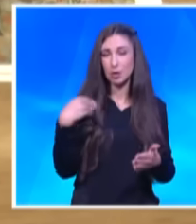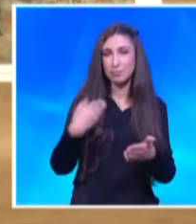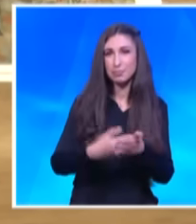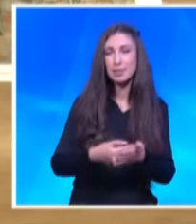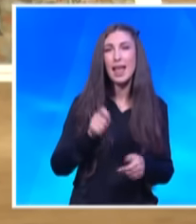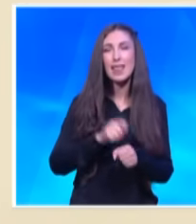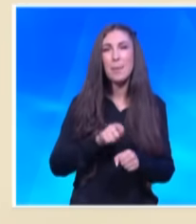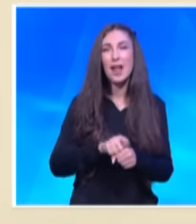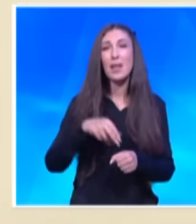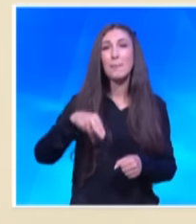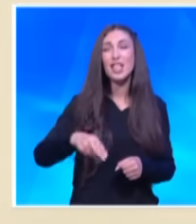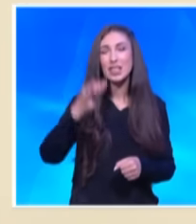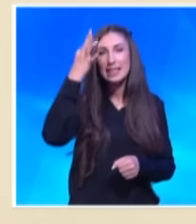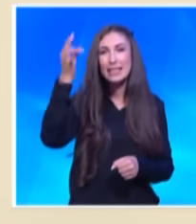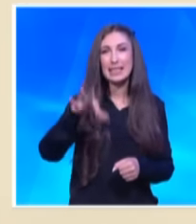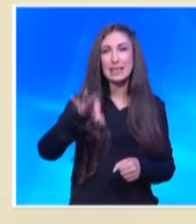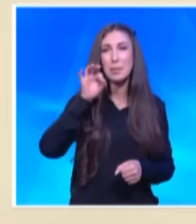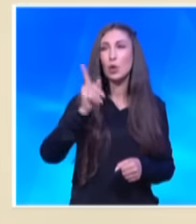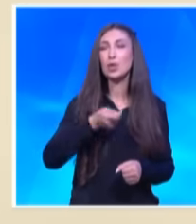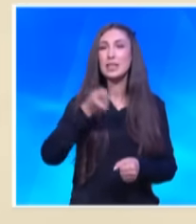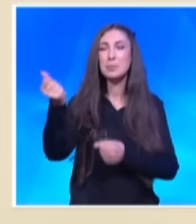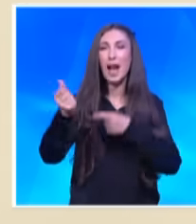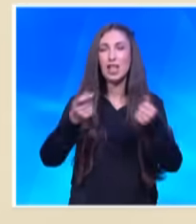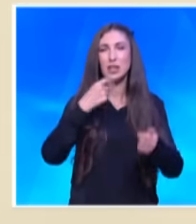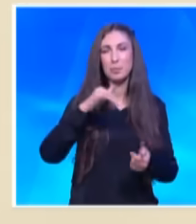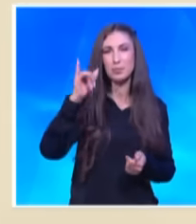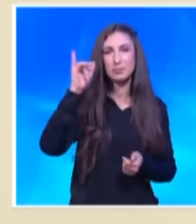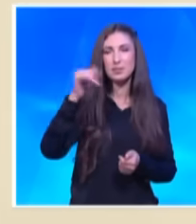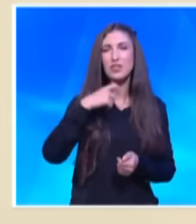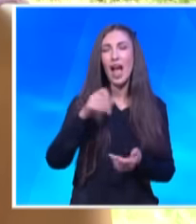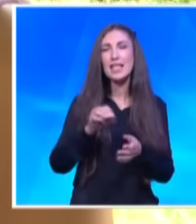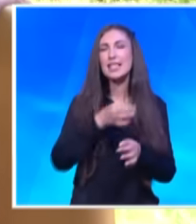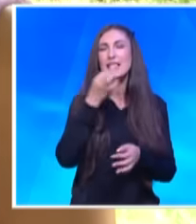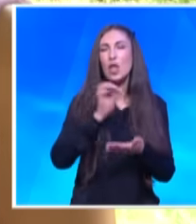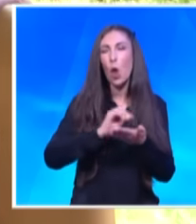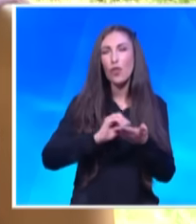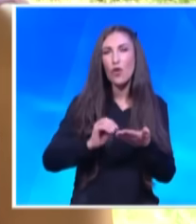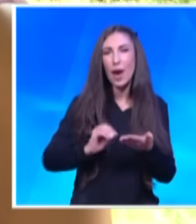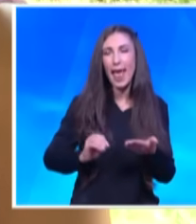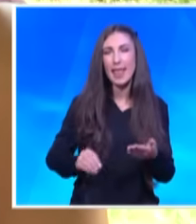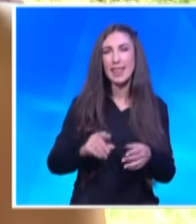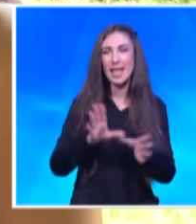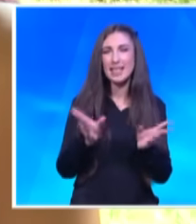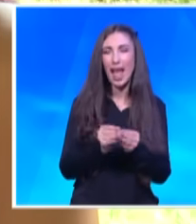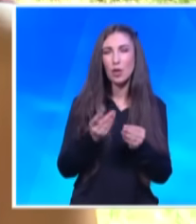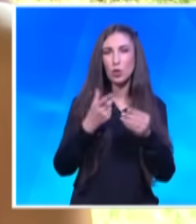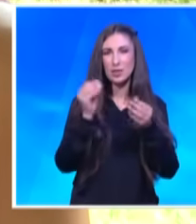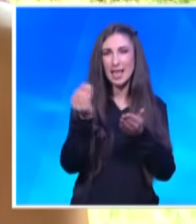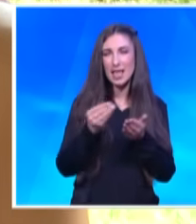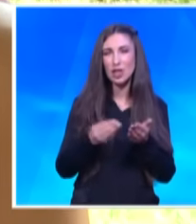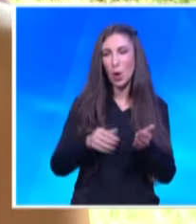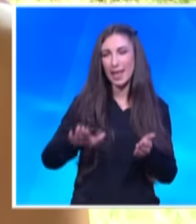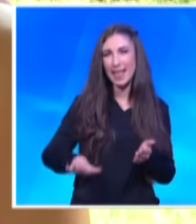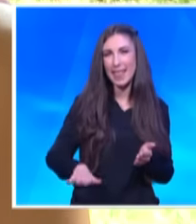и пещерски късмети, които разпраща по света. Стихове от пещерски поети, придружени с рисунка на дете от